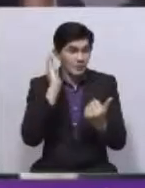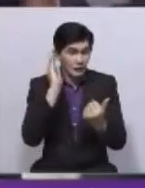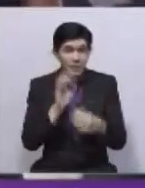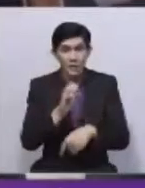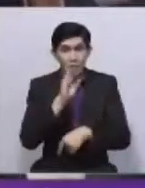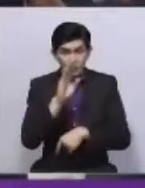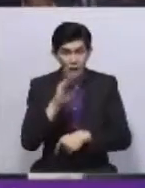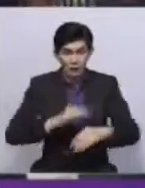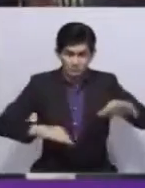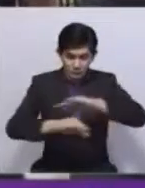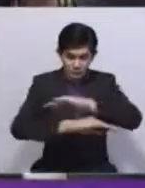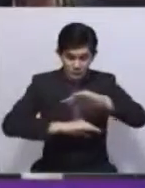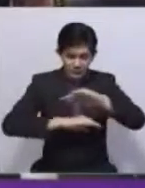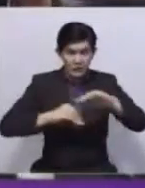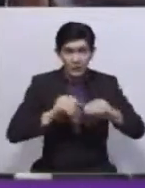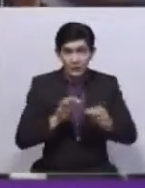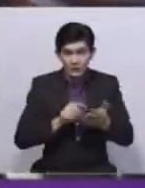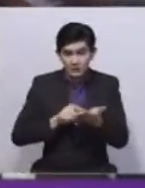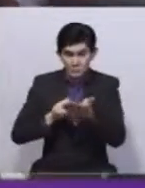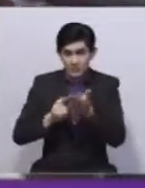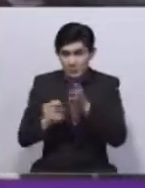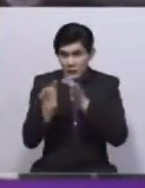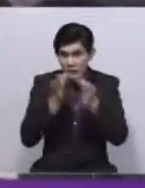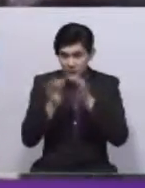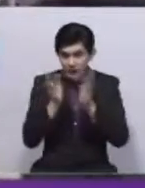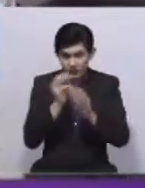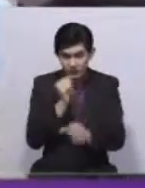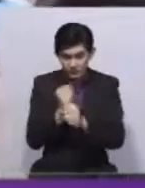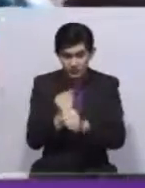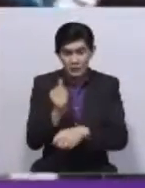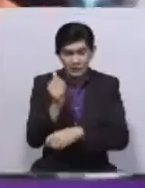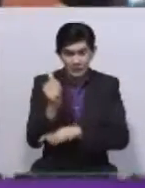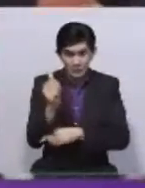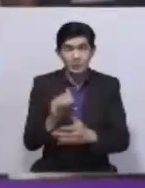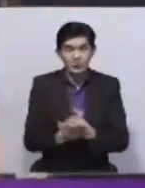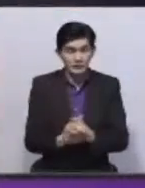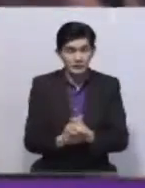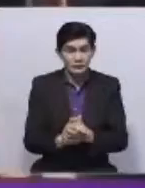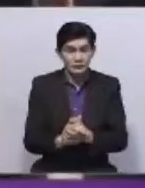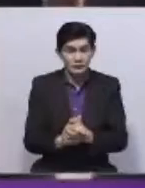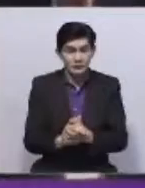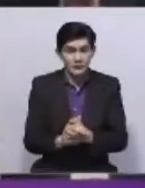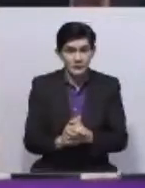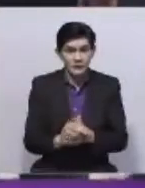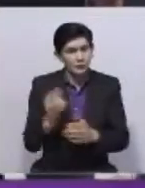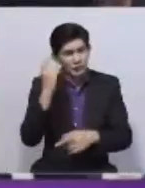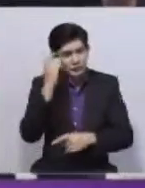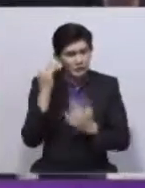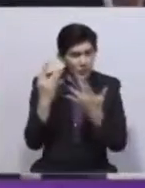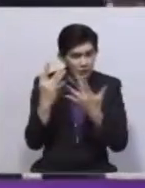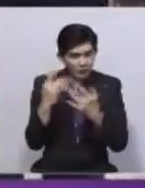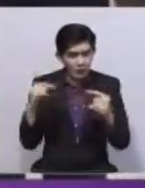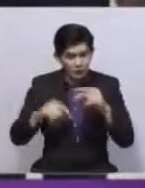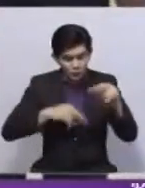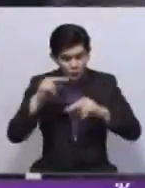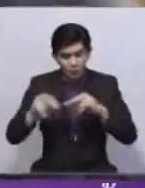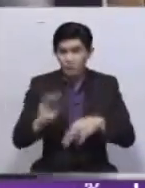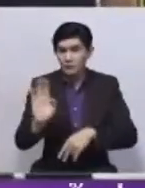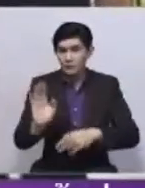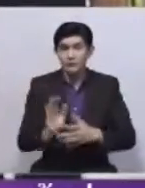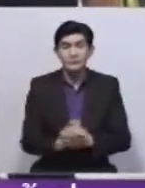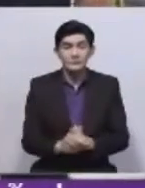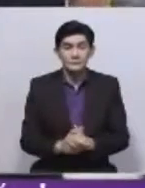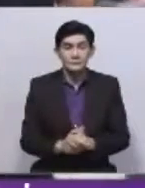มชัยสามารถนำหลักฐานเข้าชี้แจงกับเจ้าหน้าที่ถึงที่มาของงาช้างได้ทันทีโดยไม่จำเป็นต้องรอผลการตรวจส